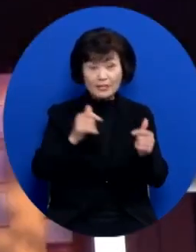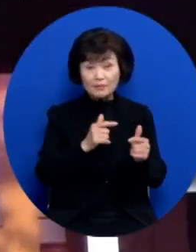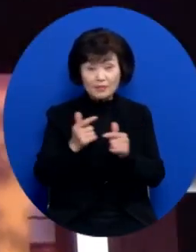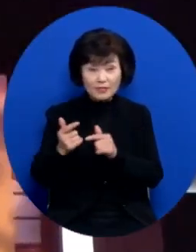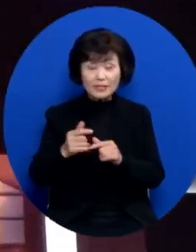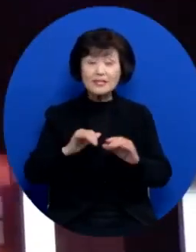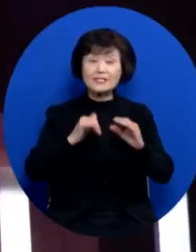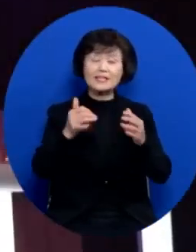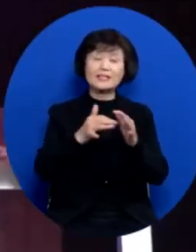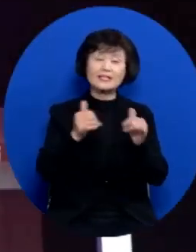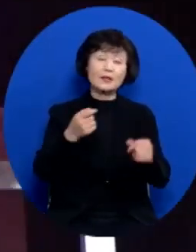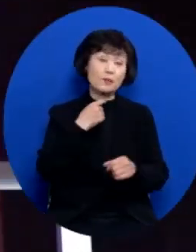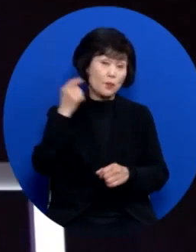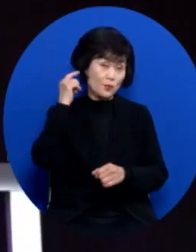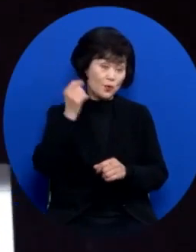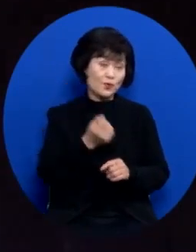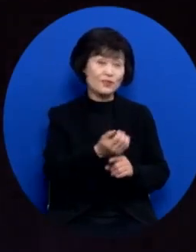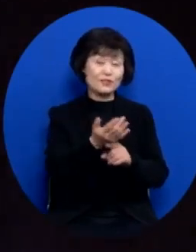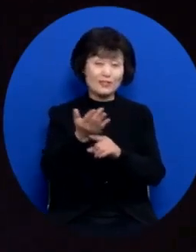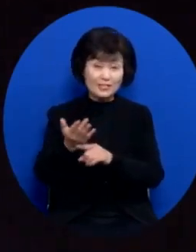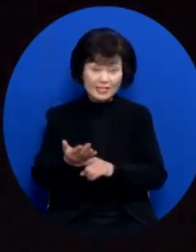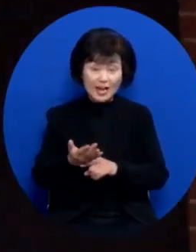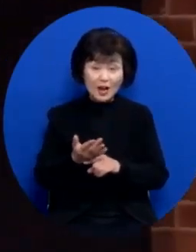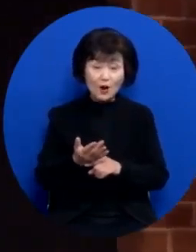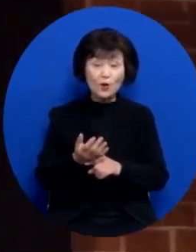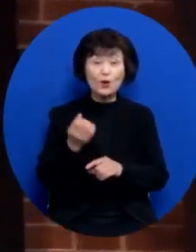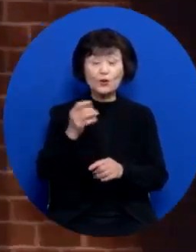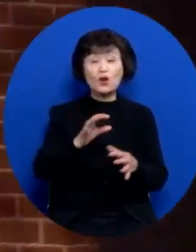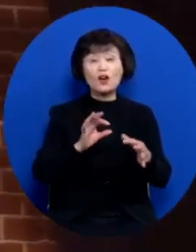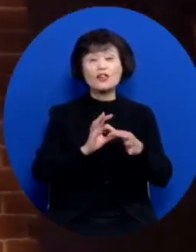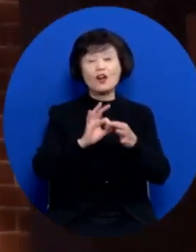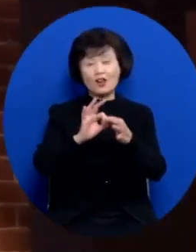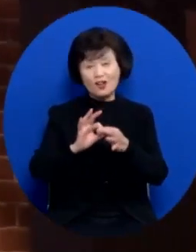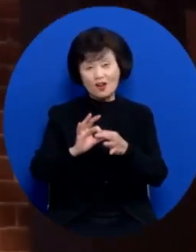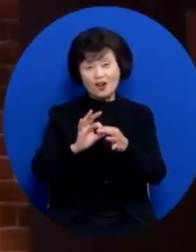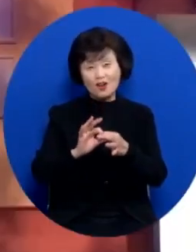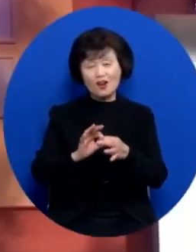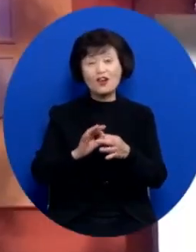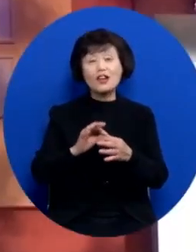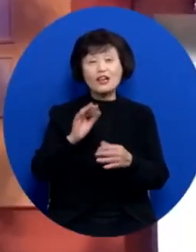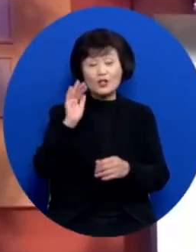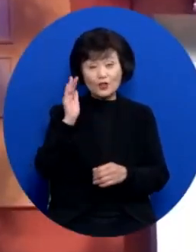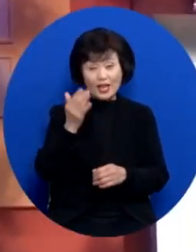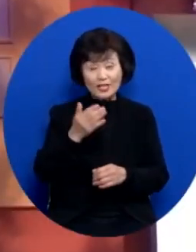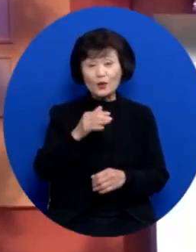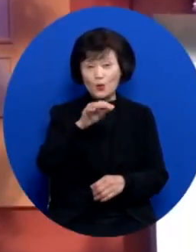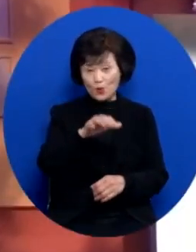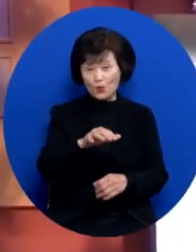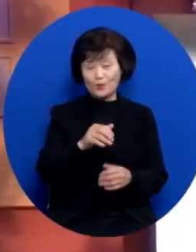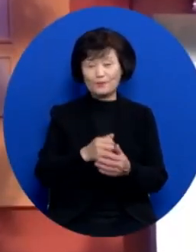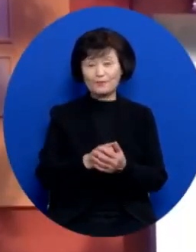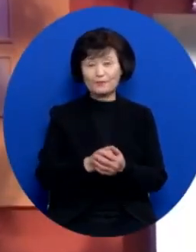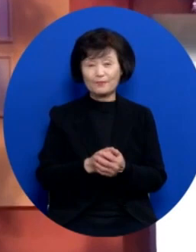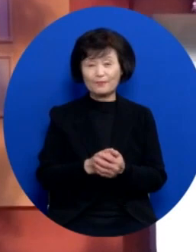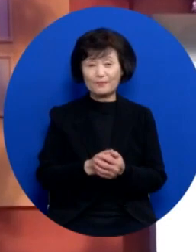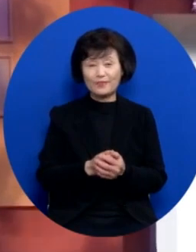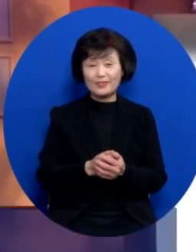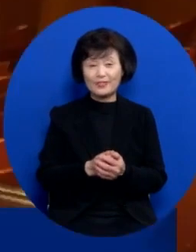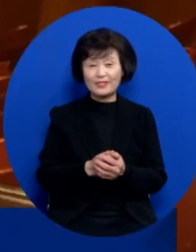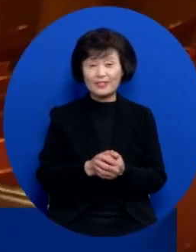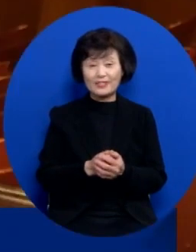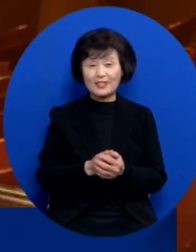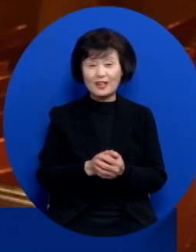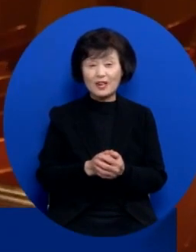사람들에게 목소리를 전하고 그분과의 연결 통로가 되는 무대 장치도 관전 포인트입니다. 그런 문들을